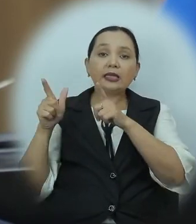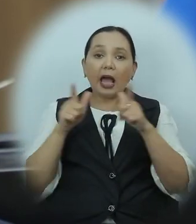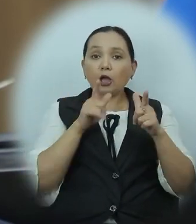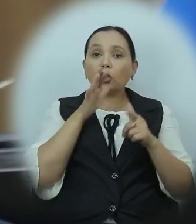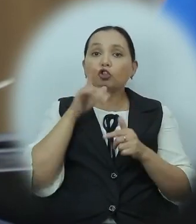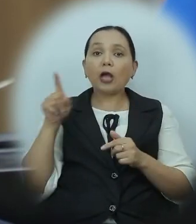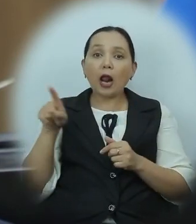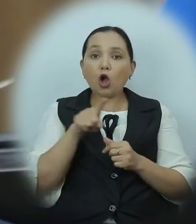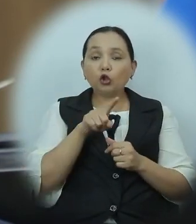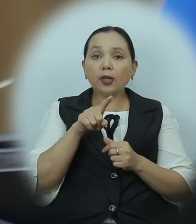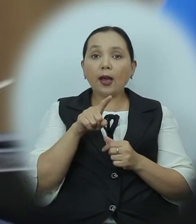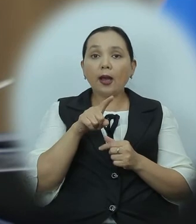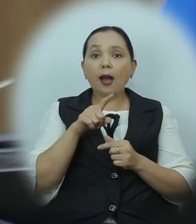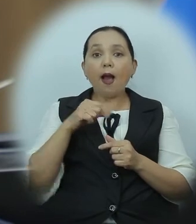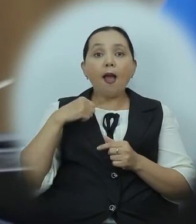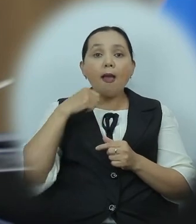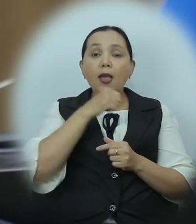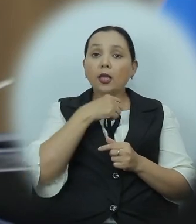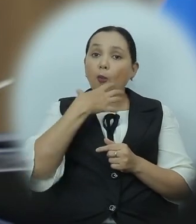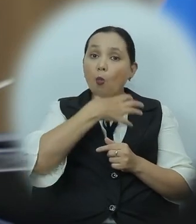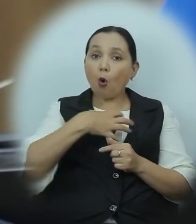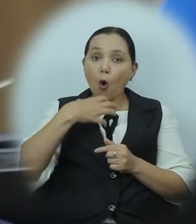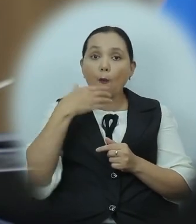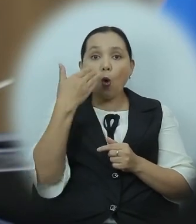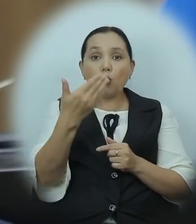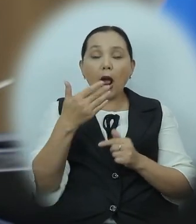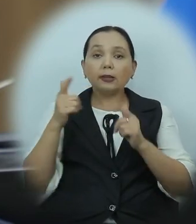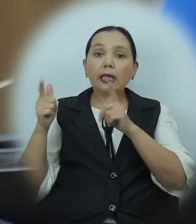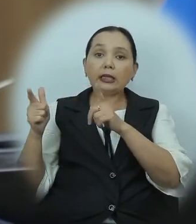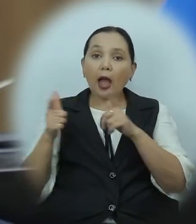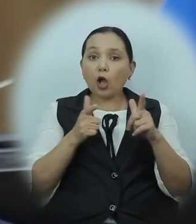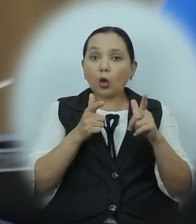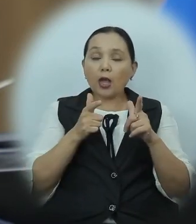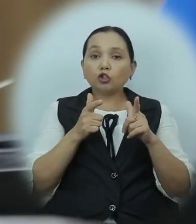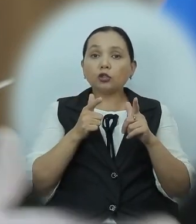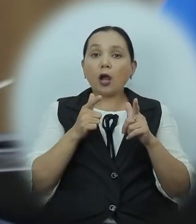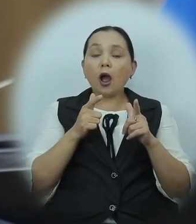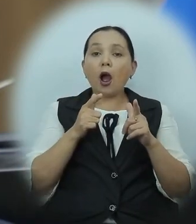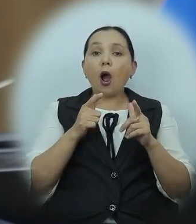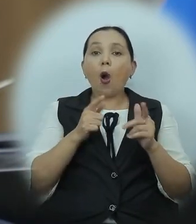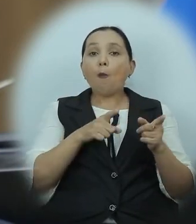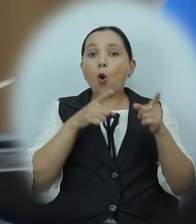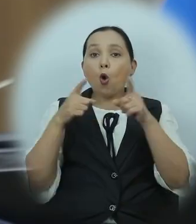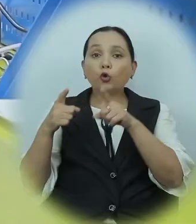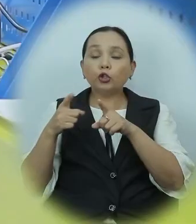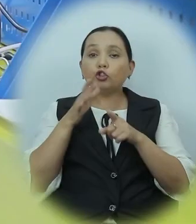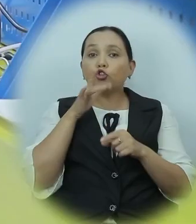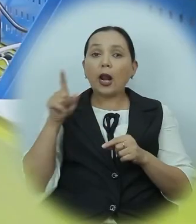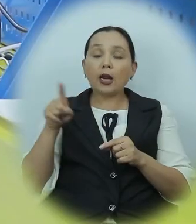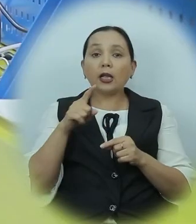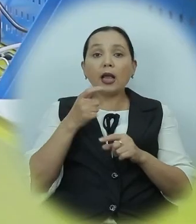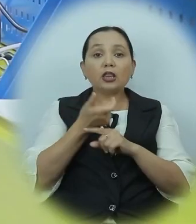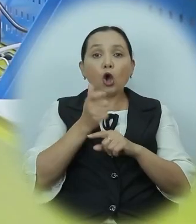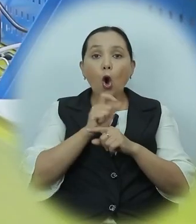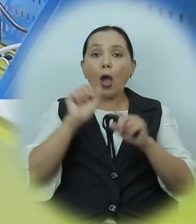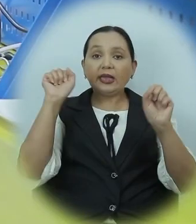jarayonida eng muhimi ularni tayyorlash bosqichidan o'tish jarayonida